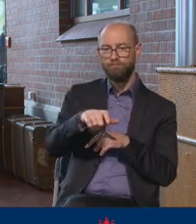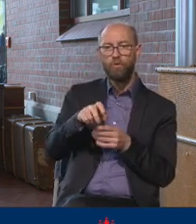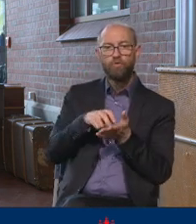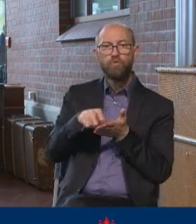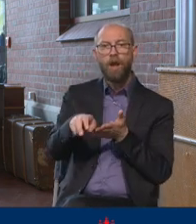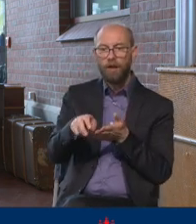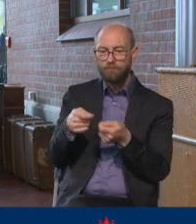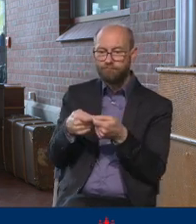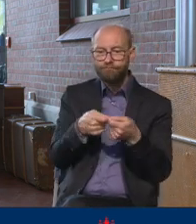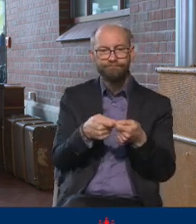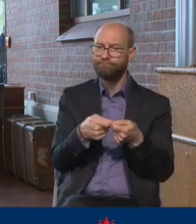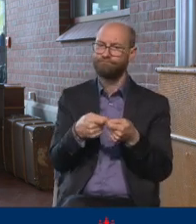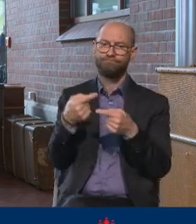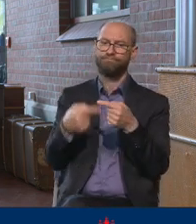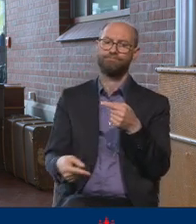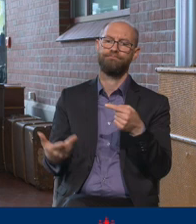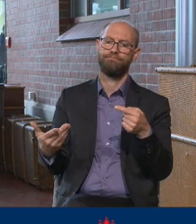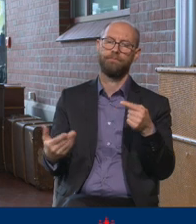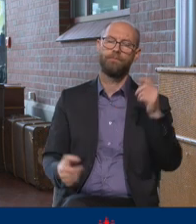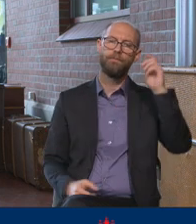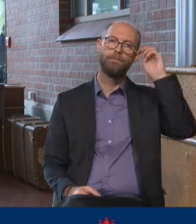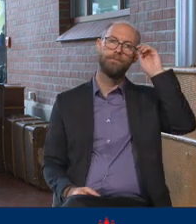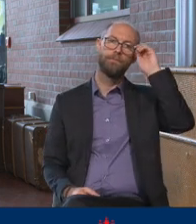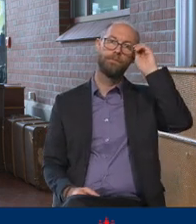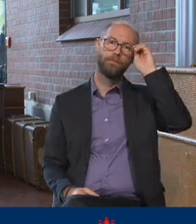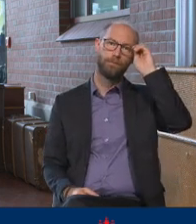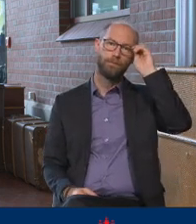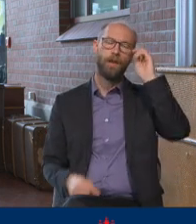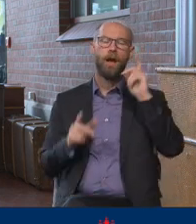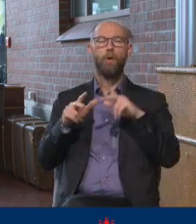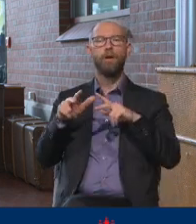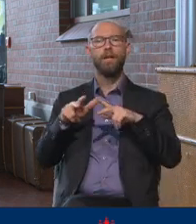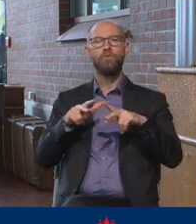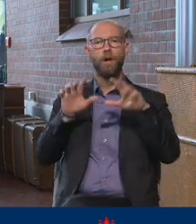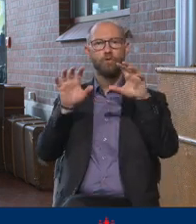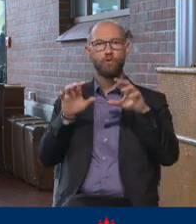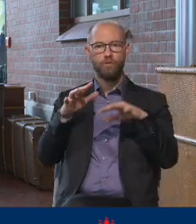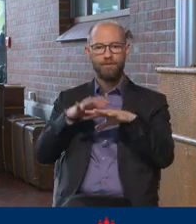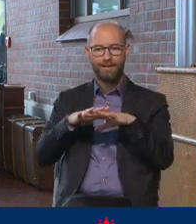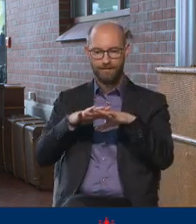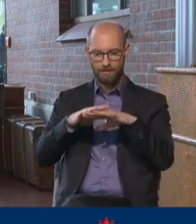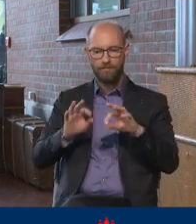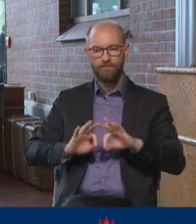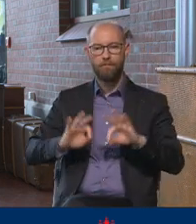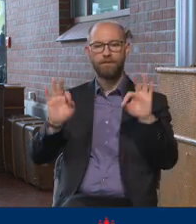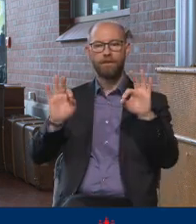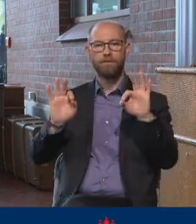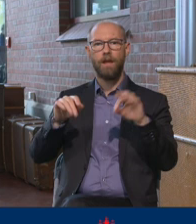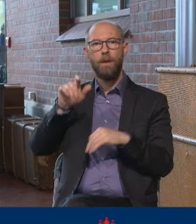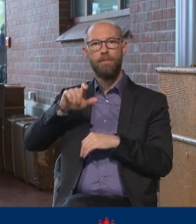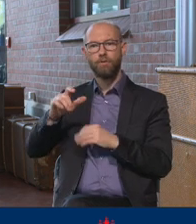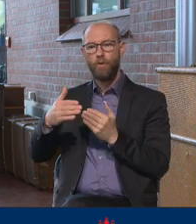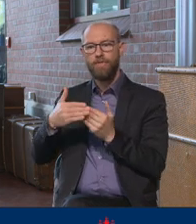genauso wichtig ist es natürlich auch das infrastrukturnetz zu stärken an dieser stelle der öffentliche personennahverkehr ist mittlerweile schon